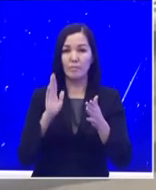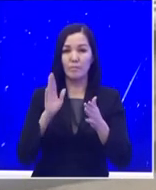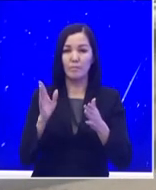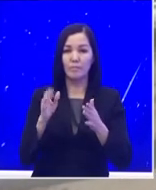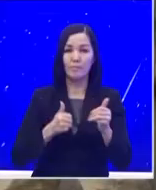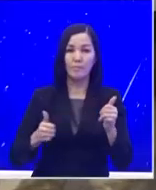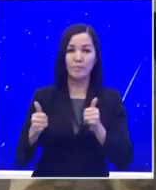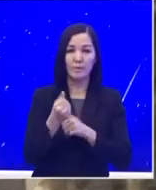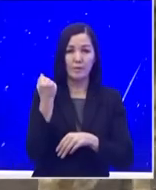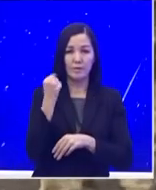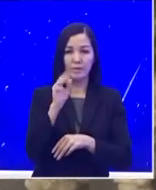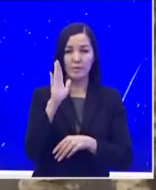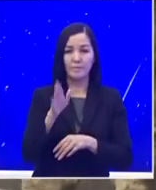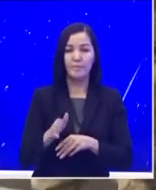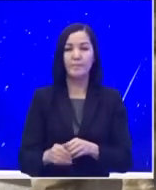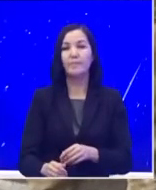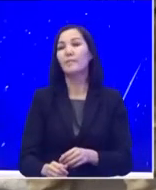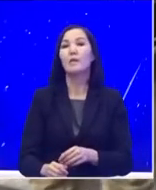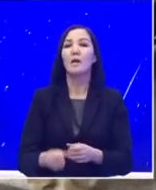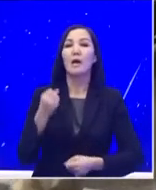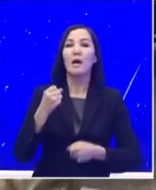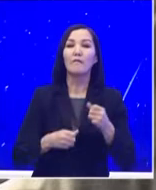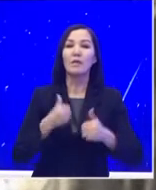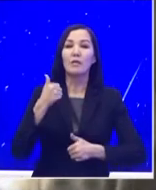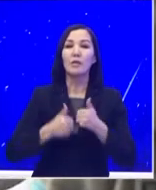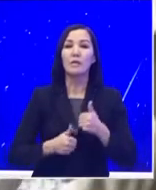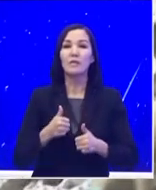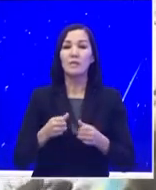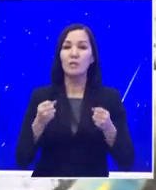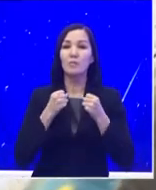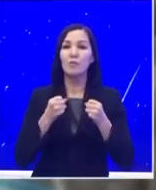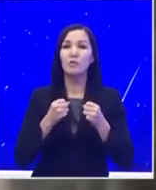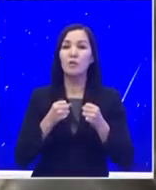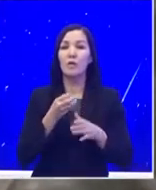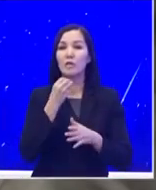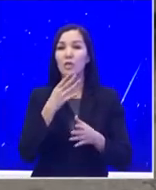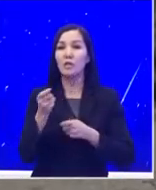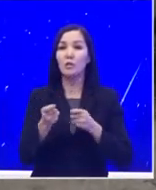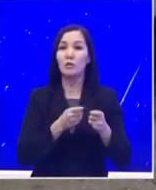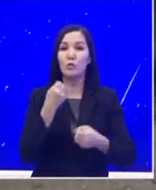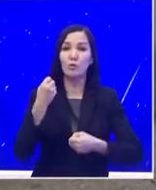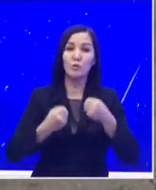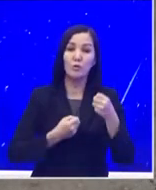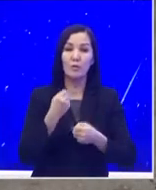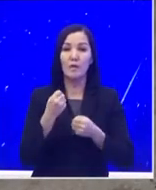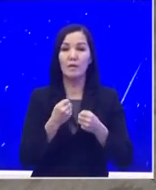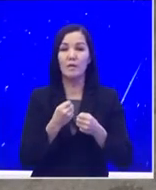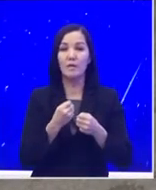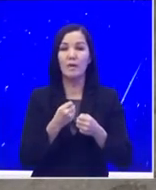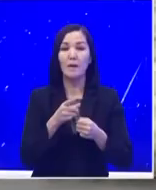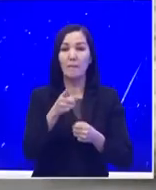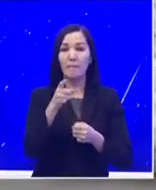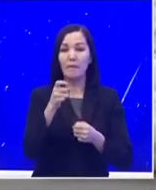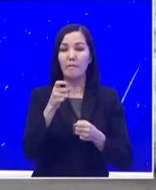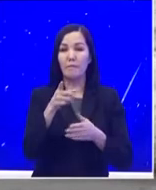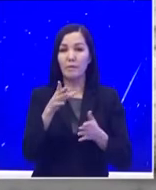сенімдемін. Автобиатлон жарысының бір ерекшелігі мұнда спортшы көлікті жақсы басқарып қана қоймай, пневматикалық тапаншаны меңгеріп,